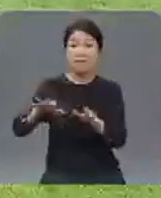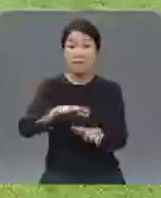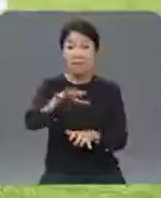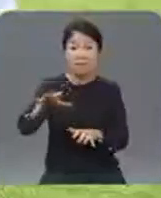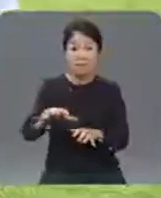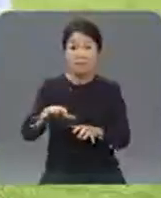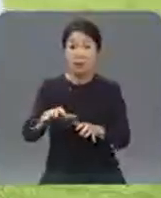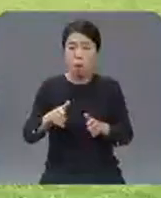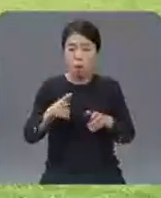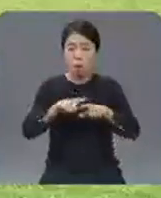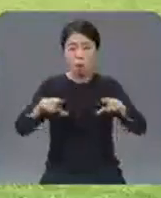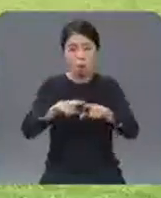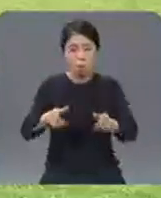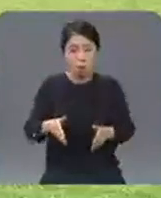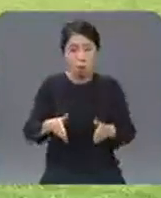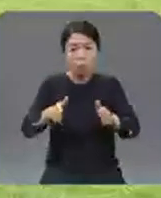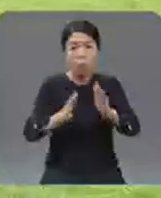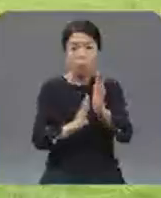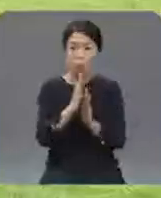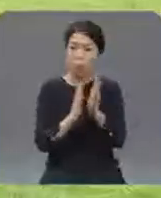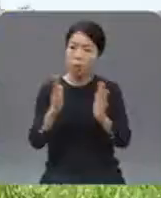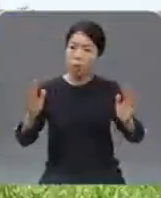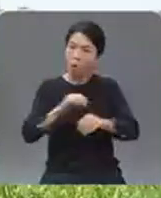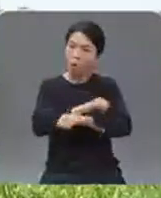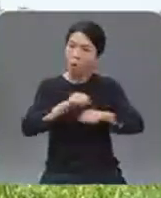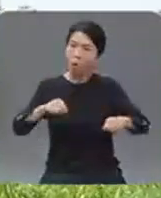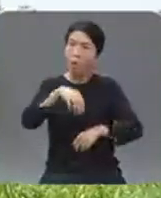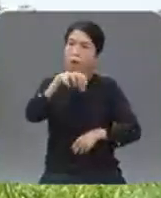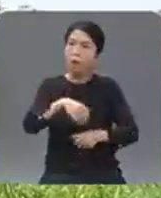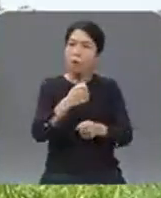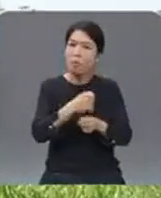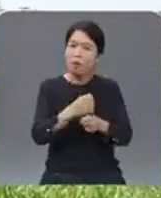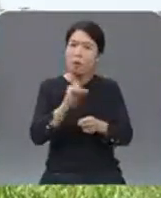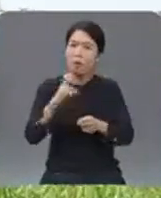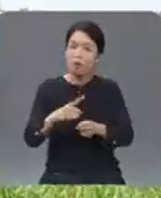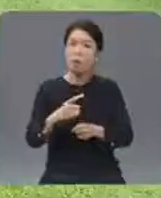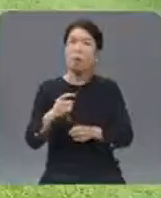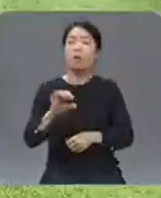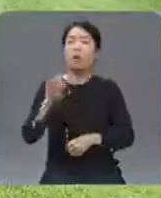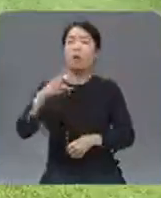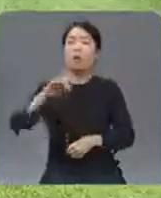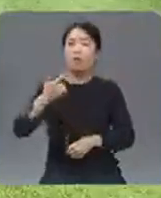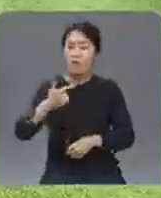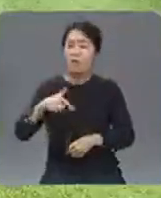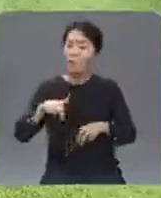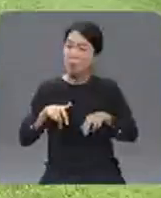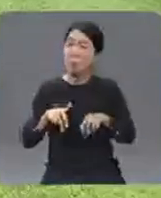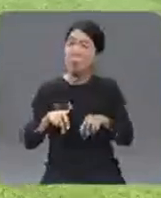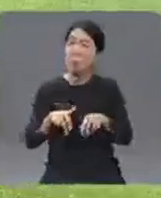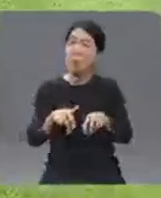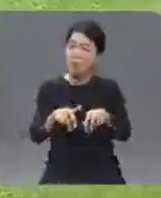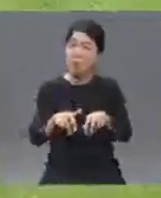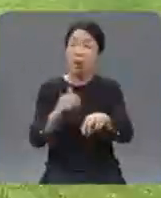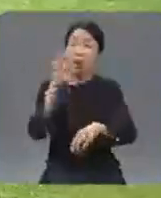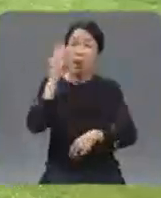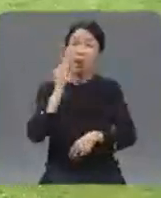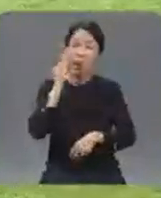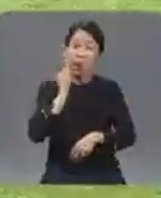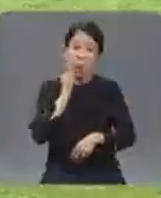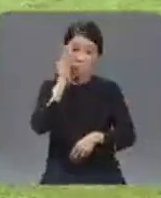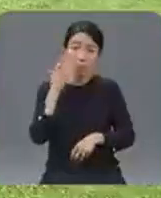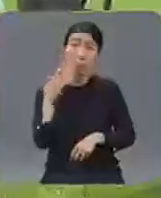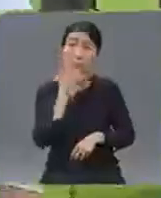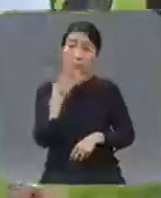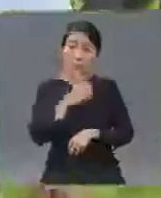아스팔트 도로를 잔디밭으로 만든 그린 아일랜드와 5000 그린광장을 걸으며 녹색광장의 효과를